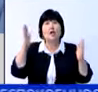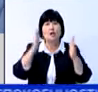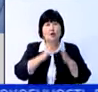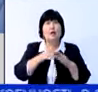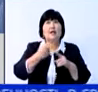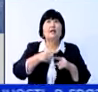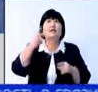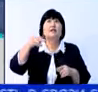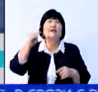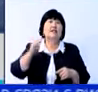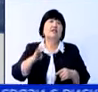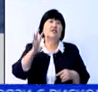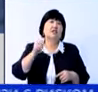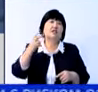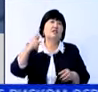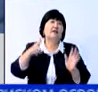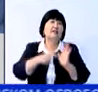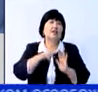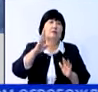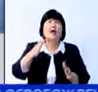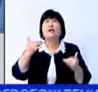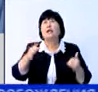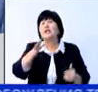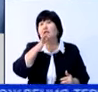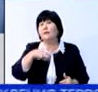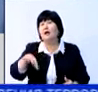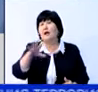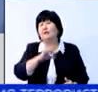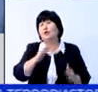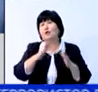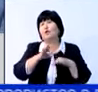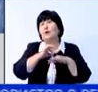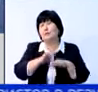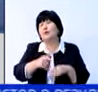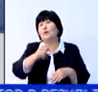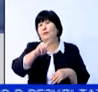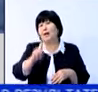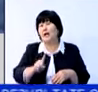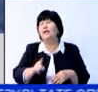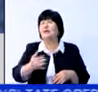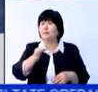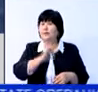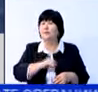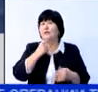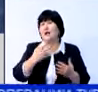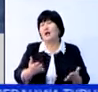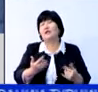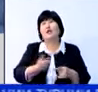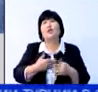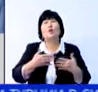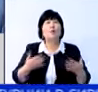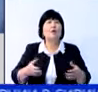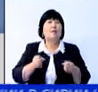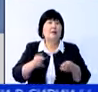это 20 тысяч четыреста двадцать семь квартир настоящее время во все дома проведен природный газ преимущества очевидны это более безопасно